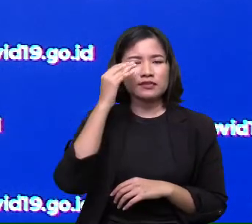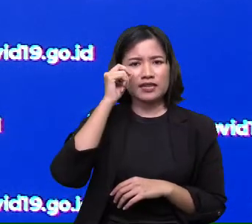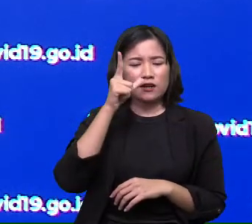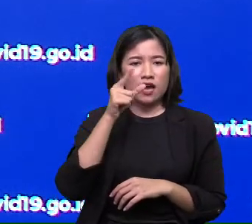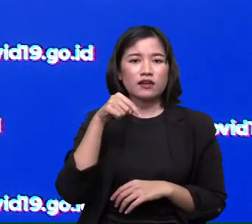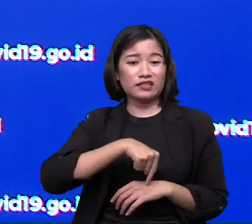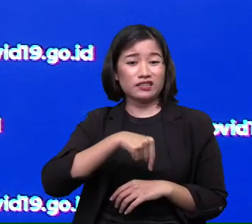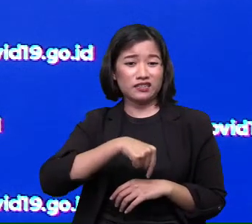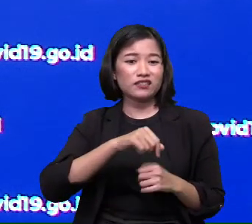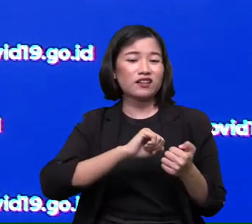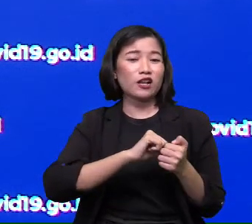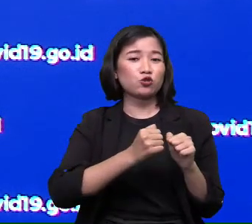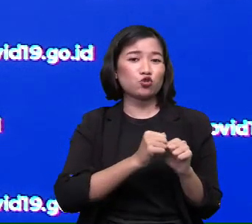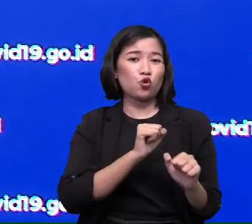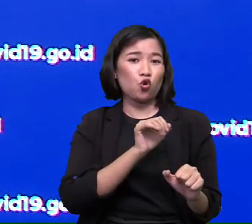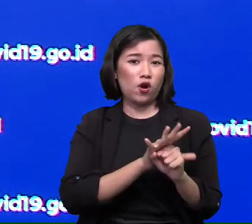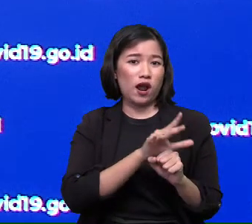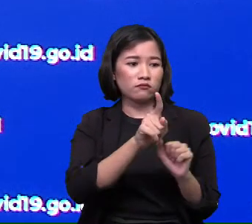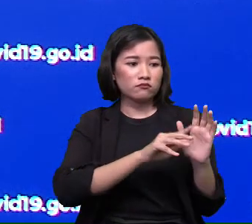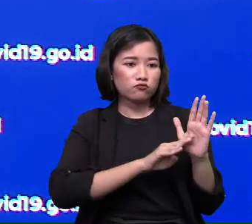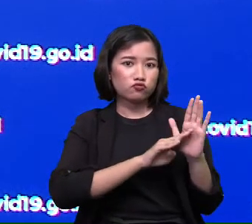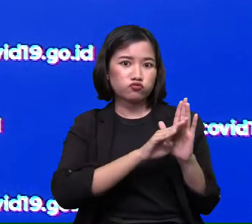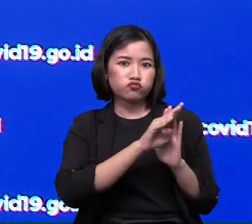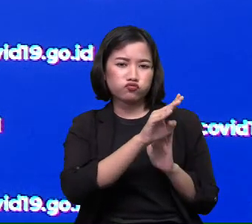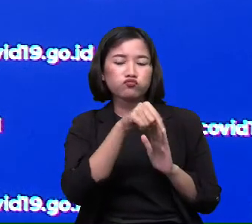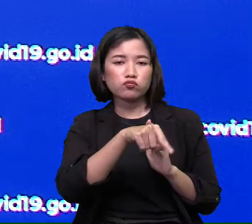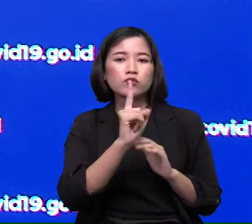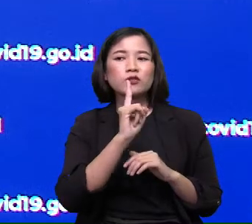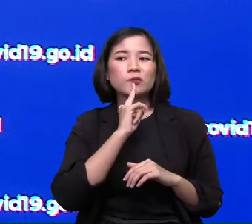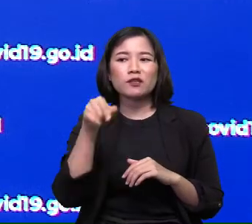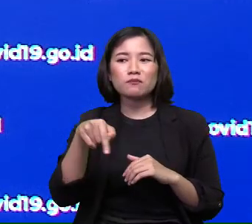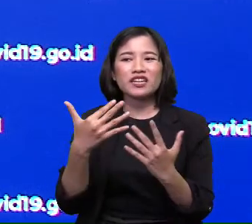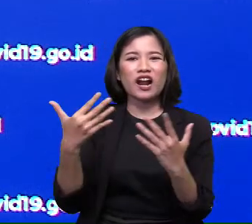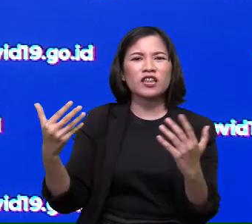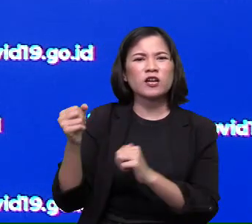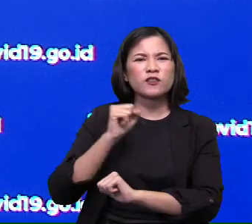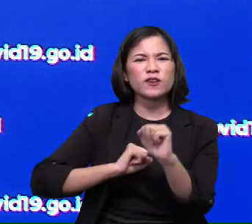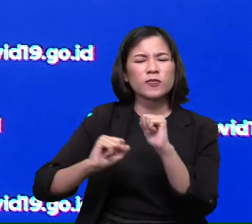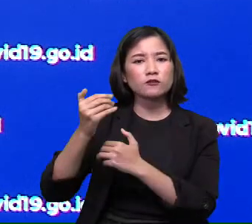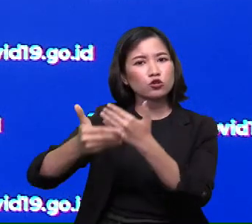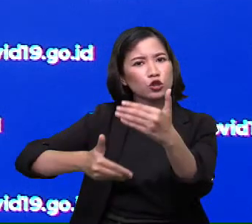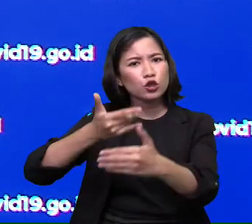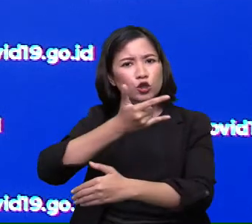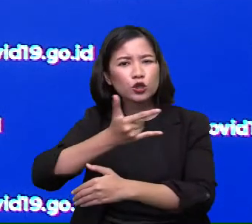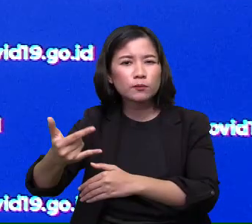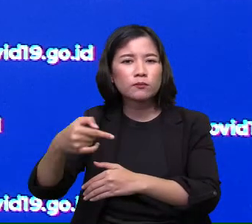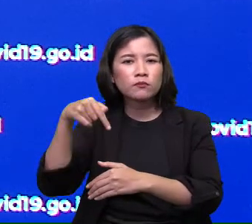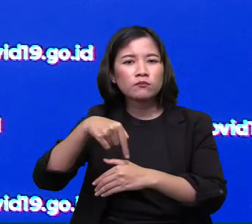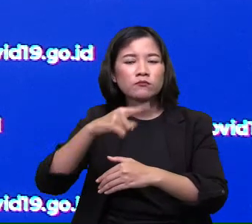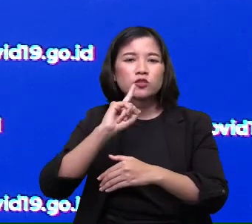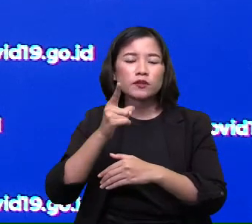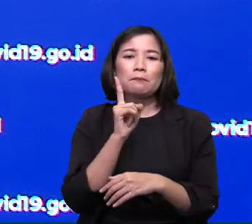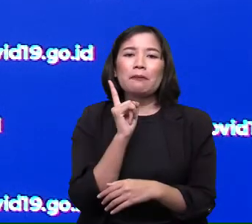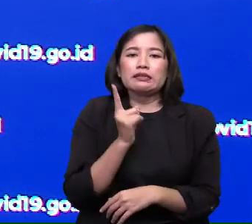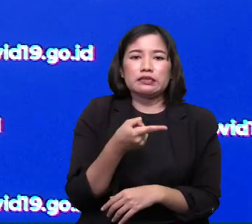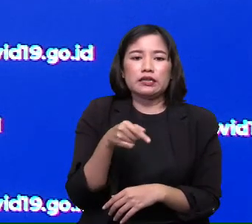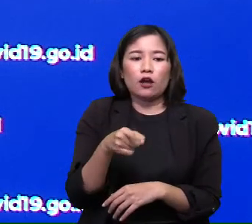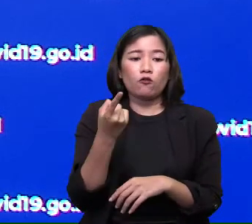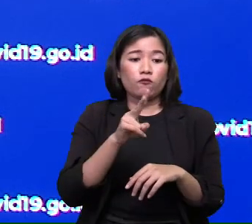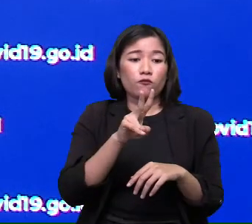coffee 19 tidak bisa kita hindarkan sejalan dengan meningkatnya aktivitas masyarakat dan perlu diingat apapun variannya